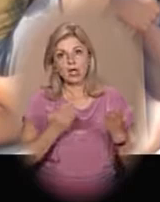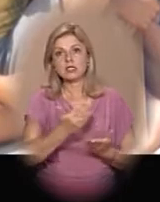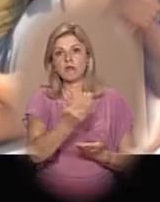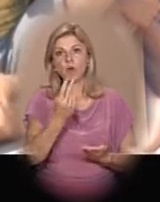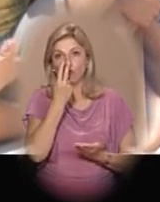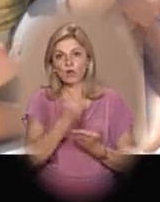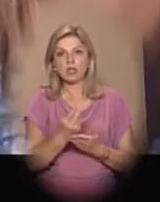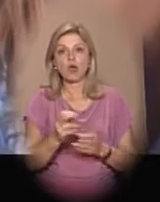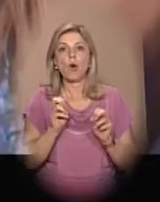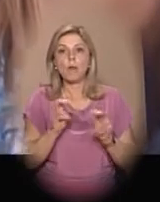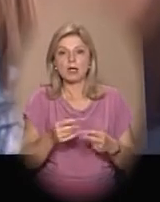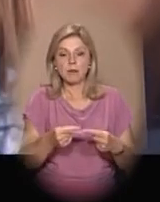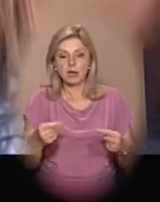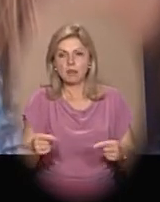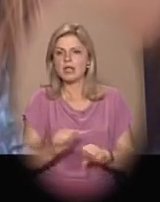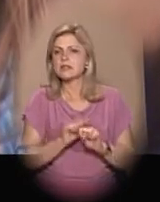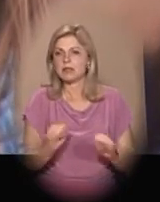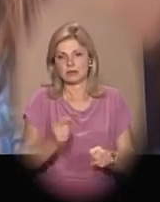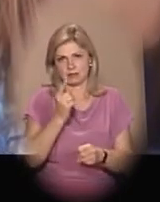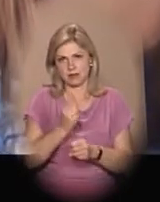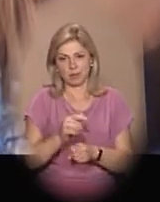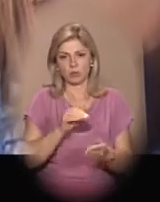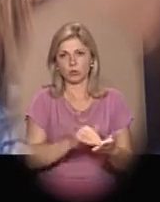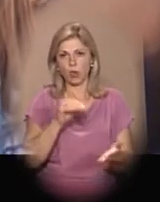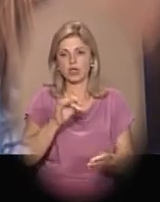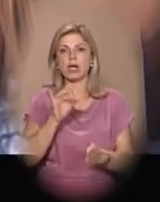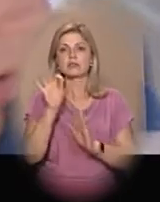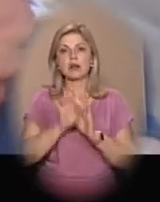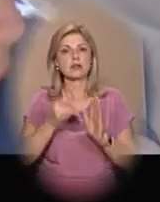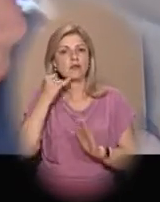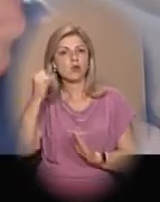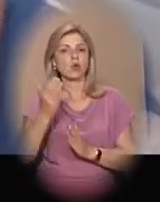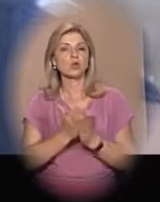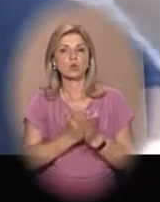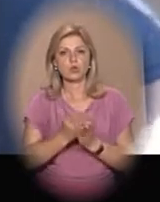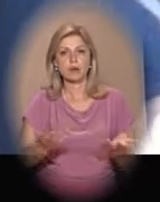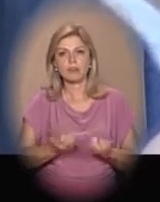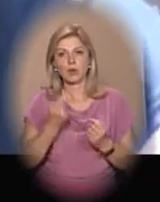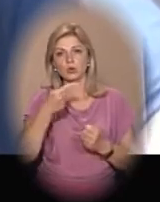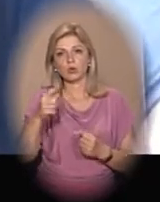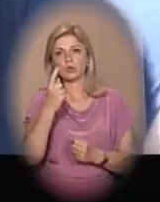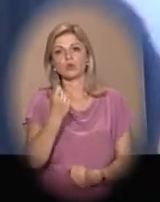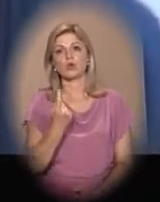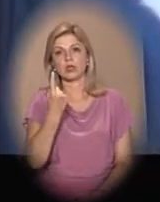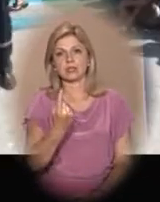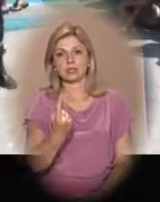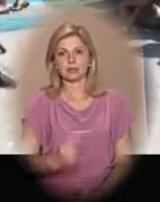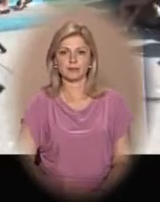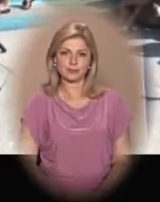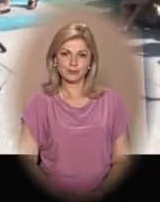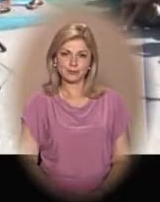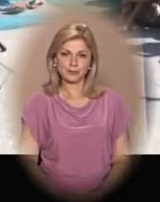в жодному разі не можна чіпати. Найкраще так це одразу зателефонувати до служби порятунку за номером 101. Що це?